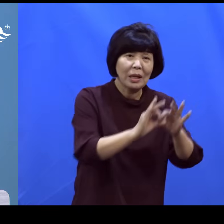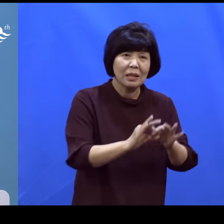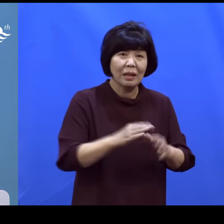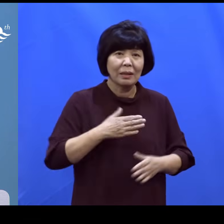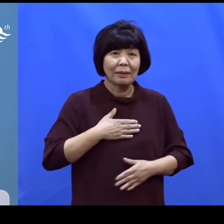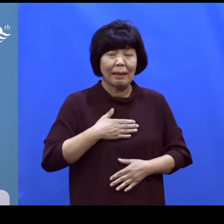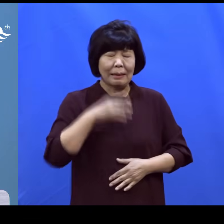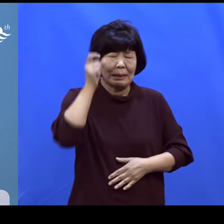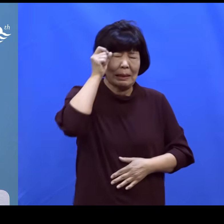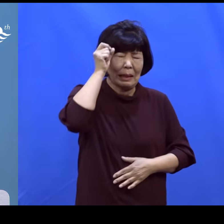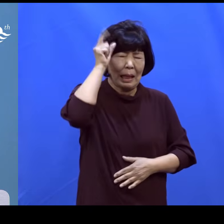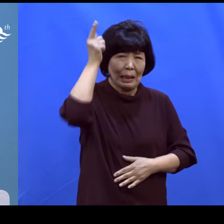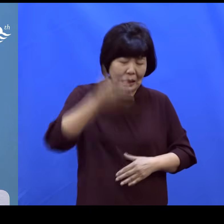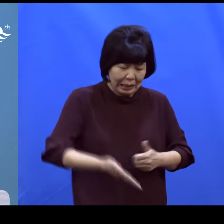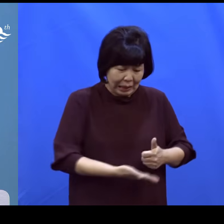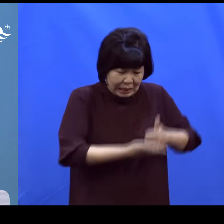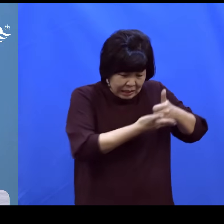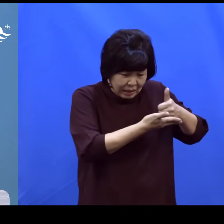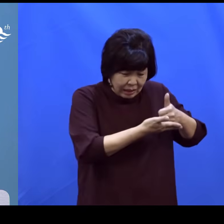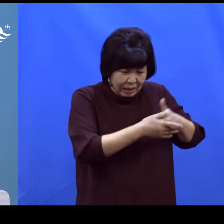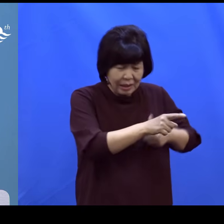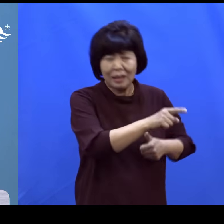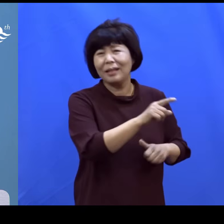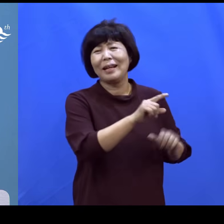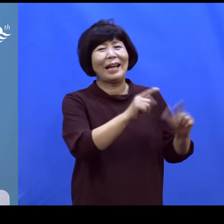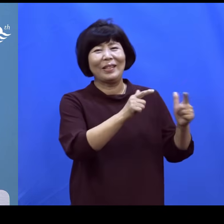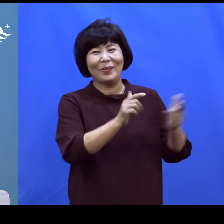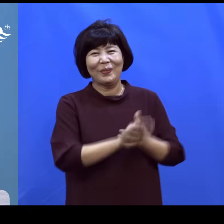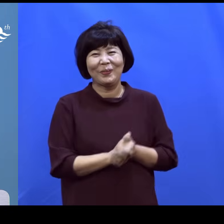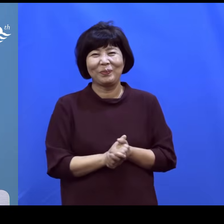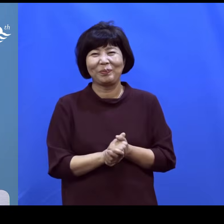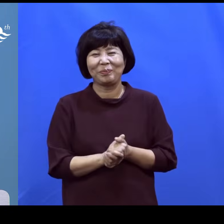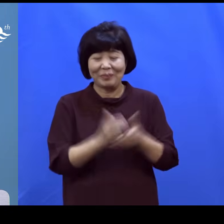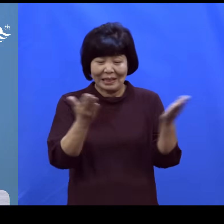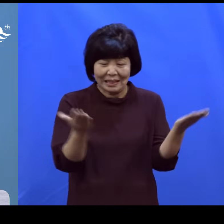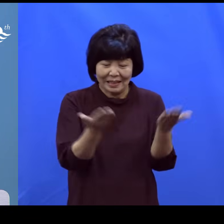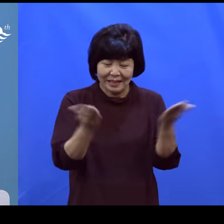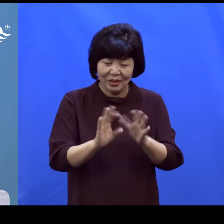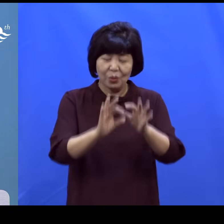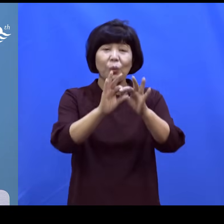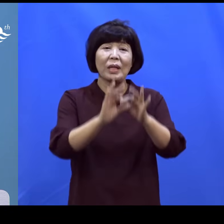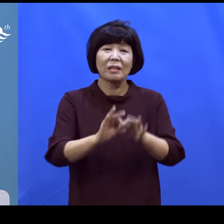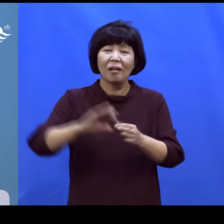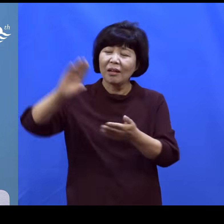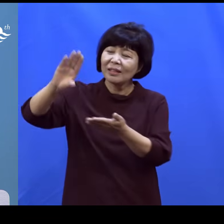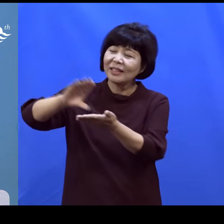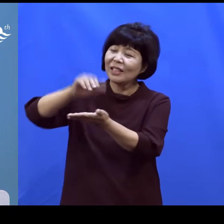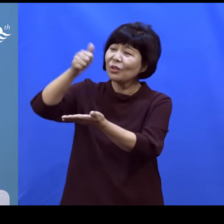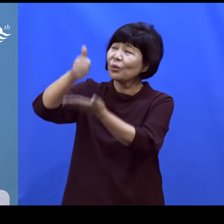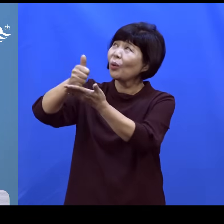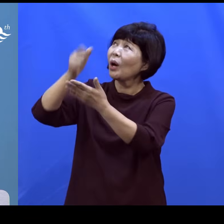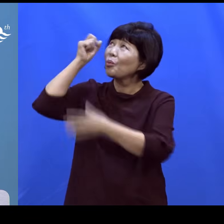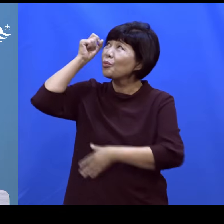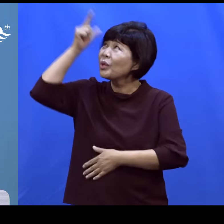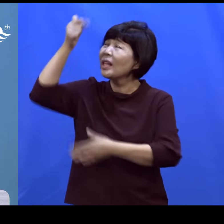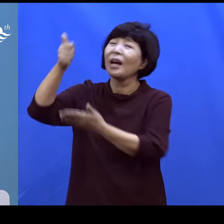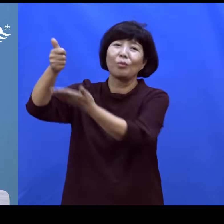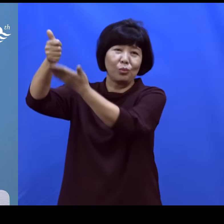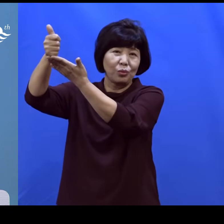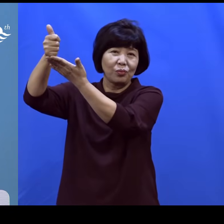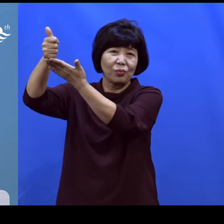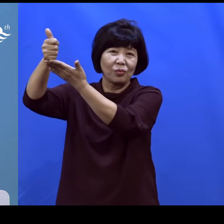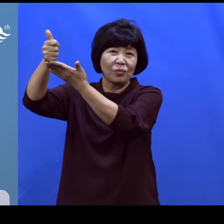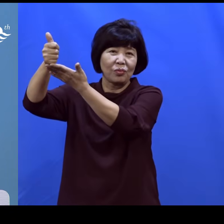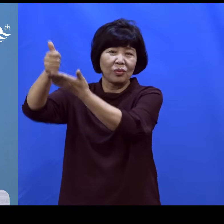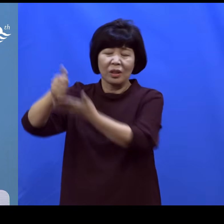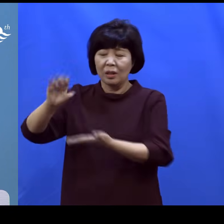대단한 존재로 인정받는가가 중요한 게 아니고 그 일을 통하여 그리스도가 얼마나 위대하신 분이신가가 드러나고